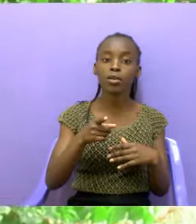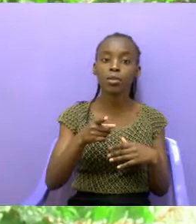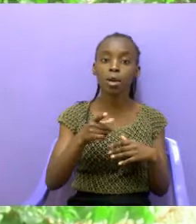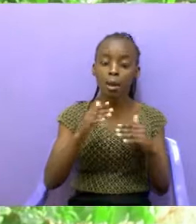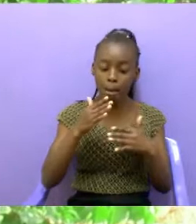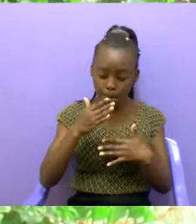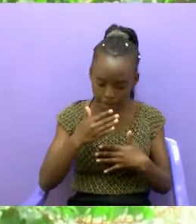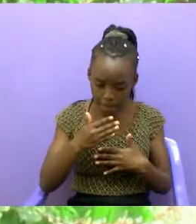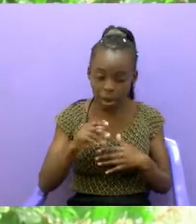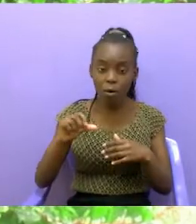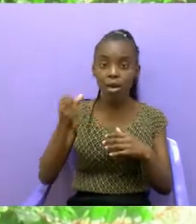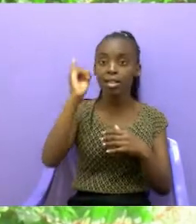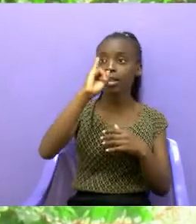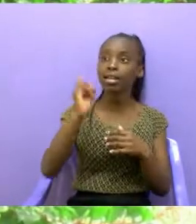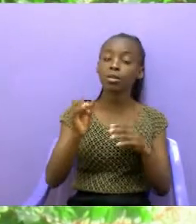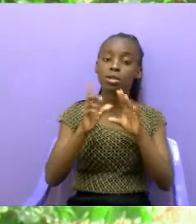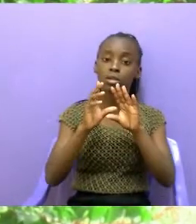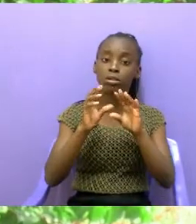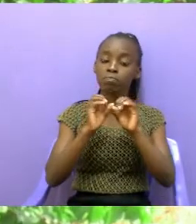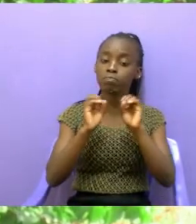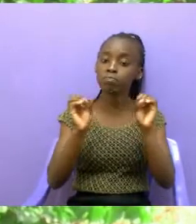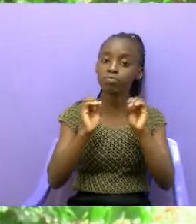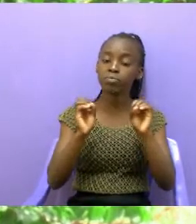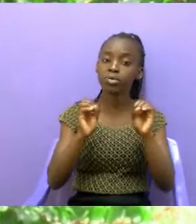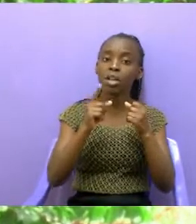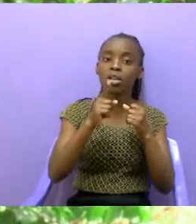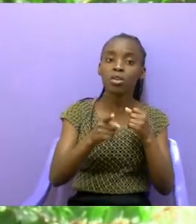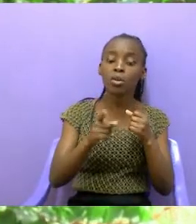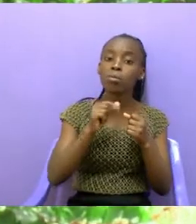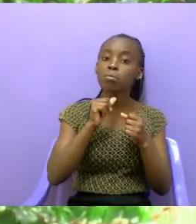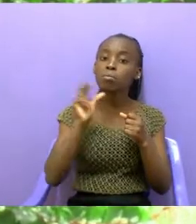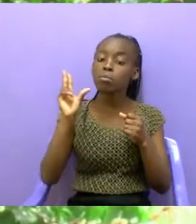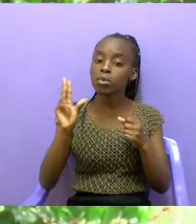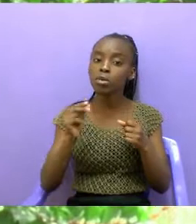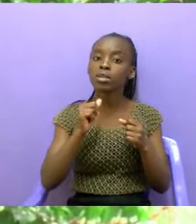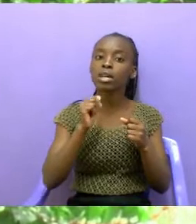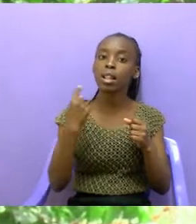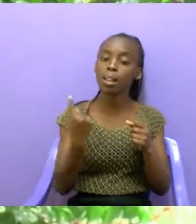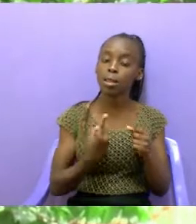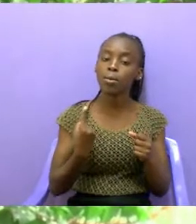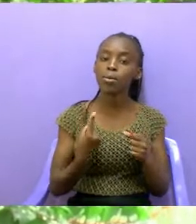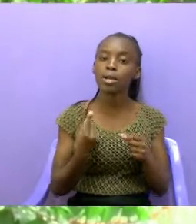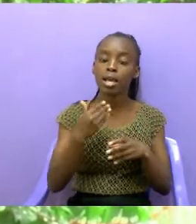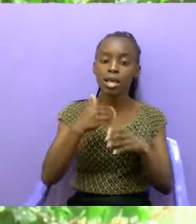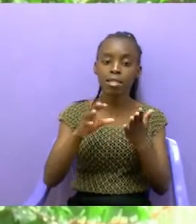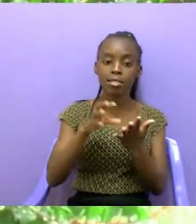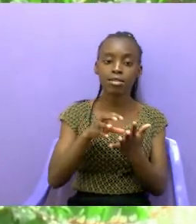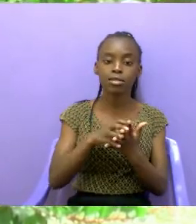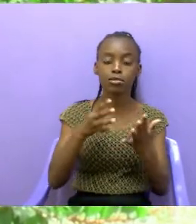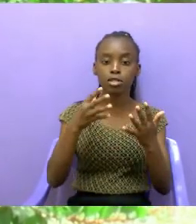Mungu usiishi kujidanganya kwamba uko peke yako. You are not alone in that situation. Hauko peke